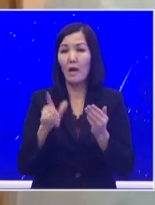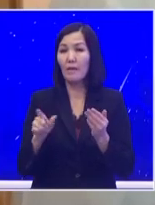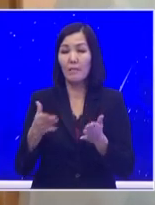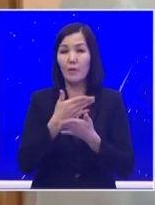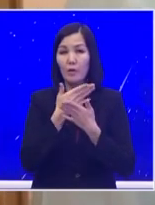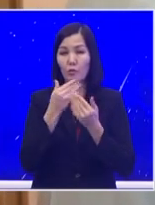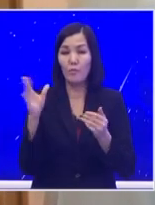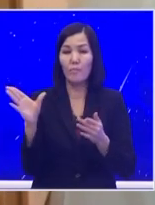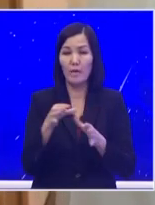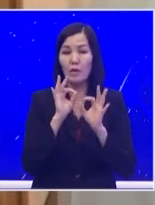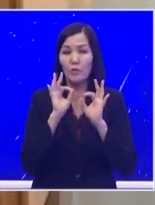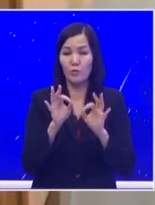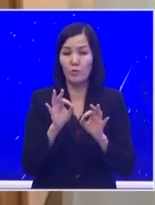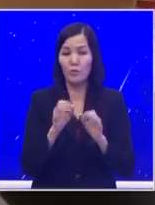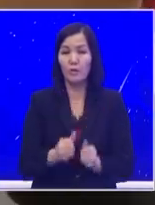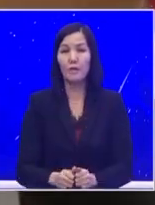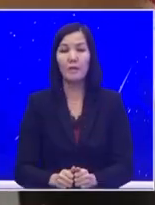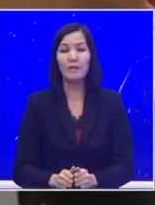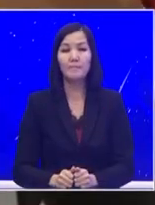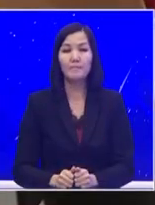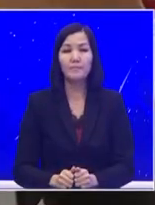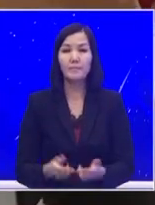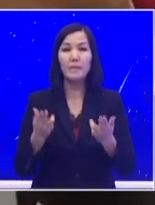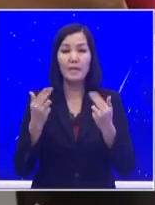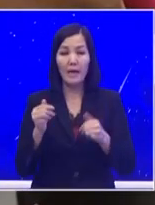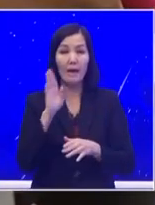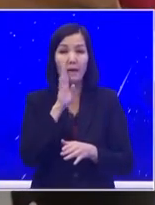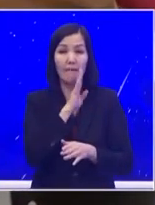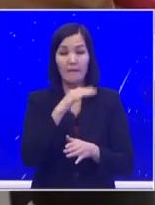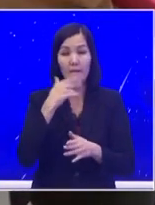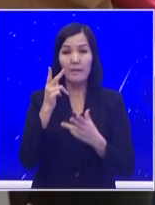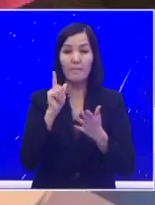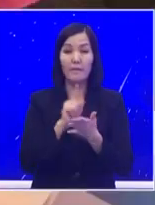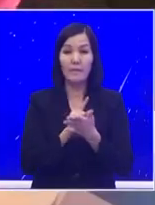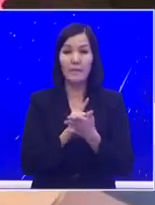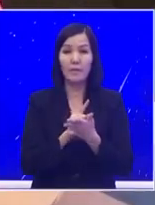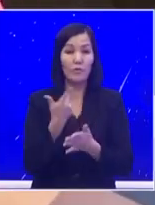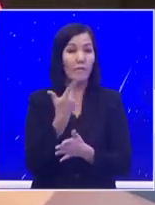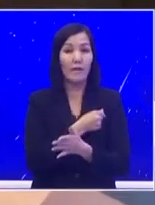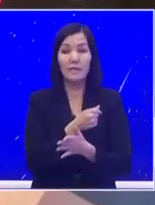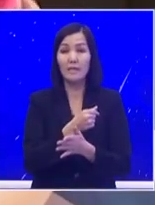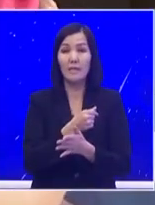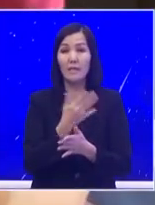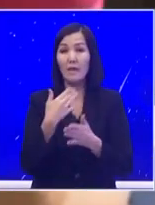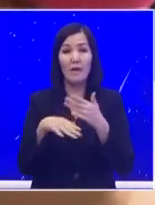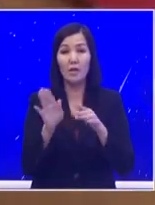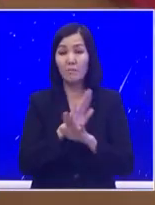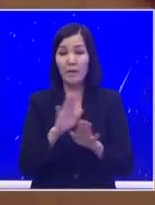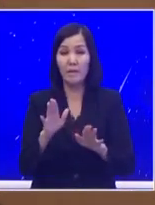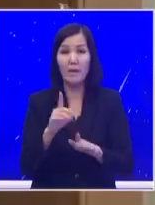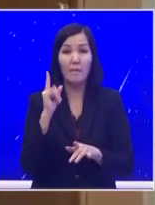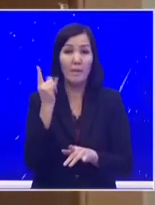Барлығы уақытылы вакцинациядан өтіп жатыр. Я, ата-аналар міндетті вакцинадан қашпайды, дегенмен қазір балаларға екпе